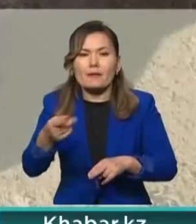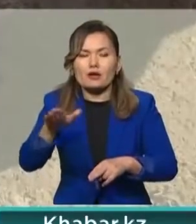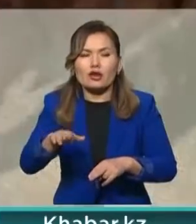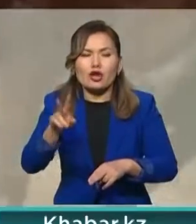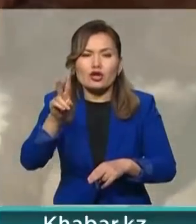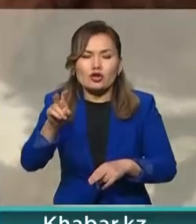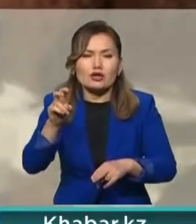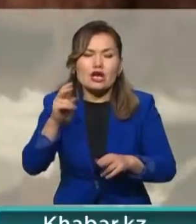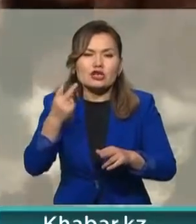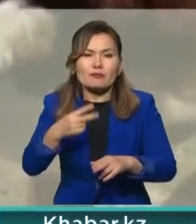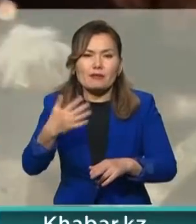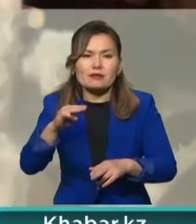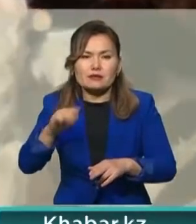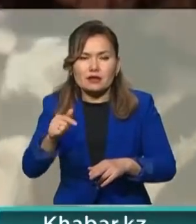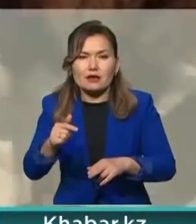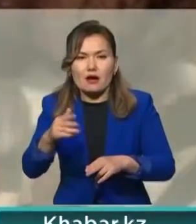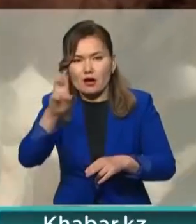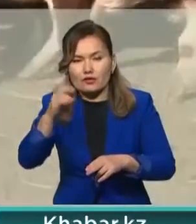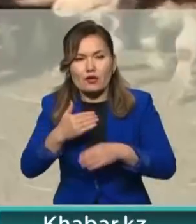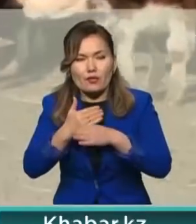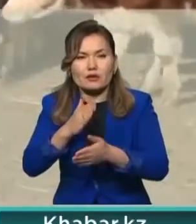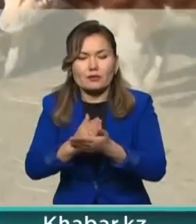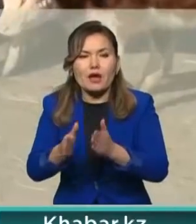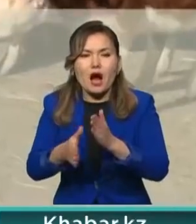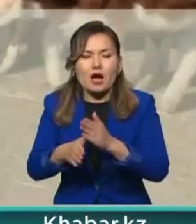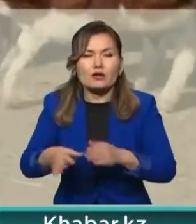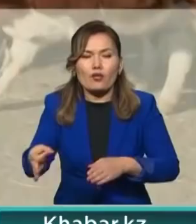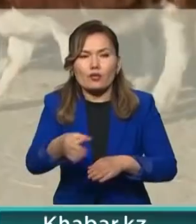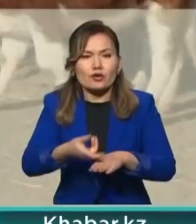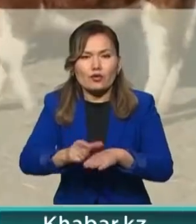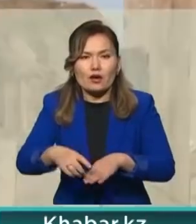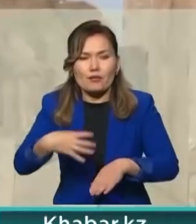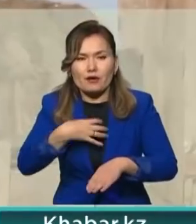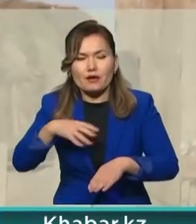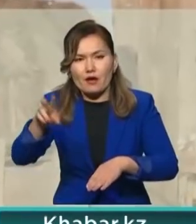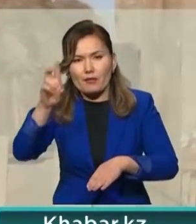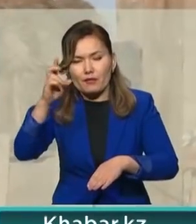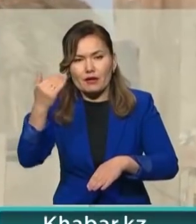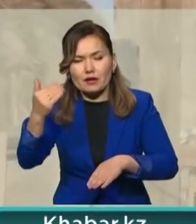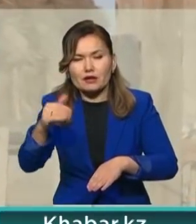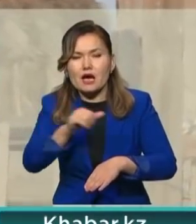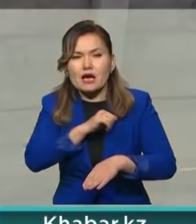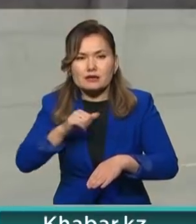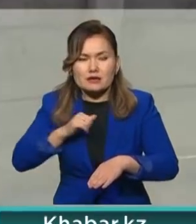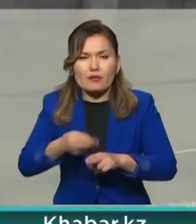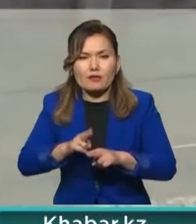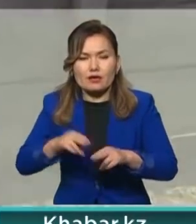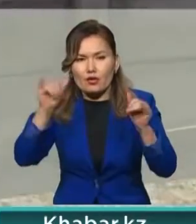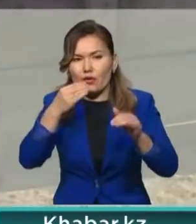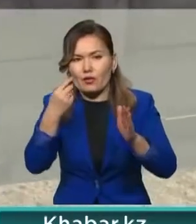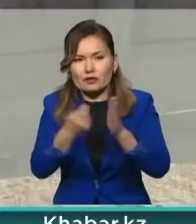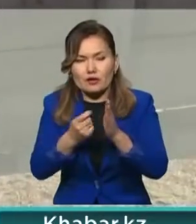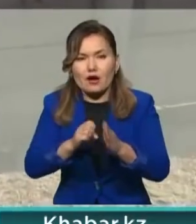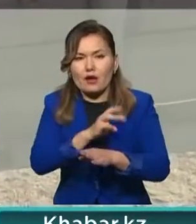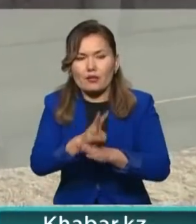субсидия төленеді. Бұл мал азығын сырттан тасымалдайтын Атырау облысы үшін өте маңызды. Яғни мемлекет жемшөпке келетін шығынды өз өтеп береді. Жыл басынан бері қарай